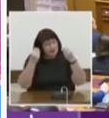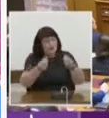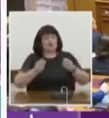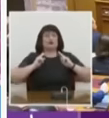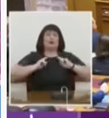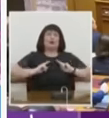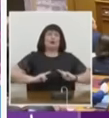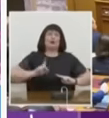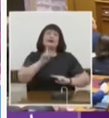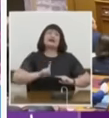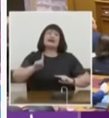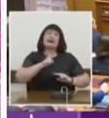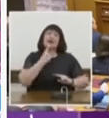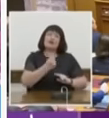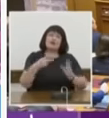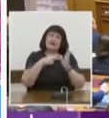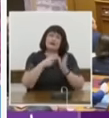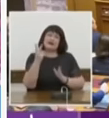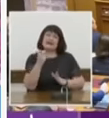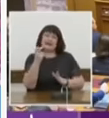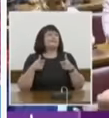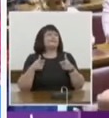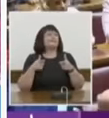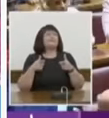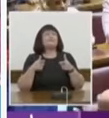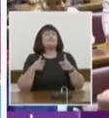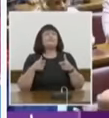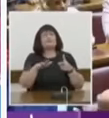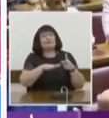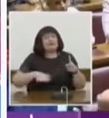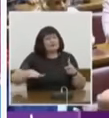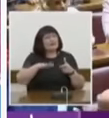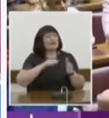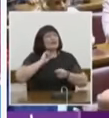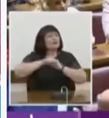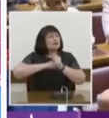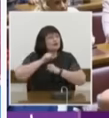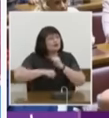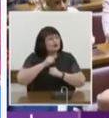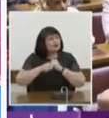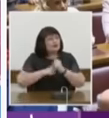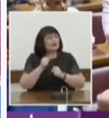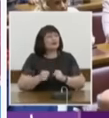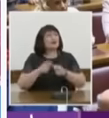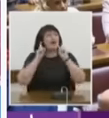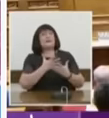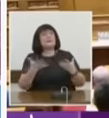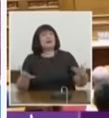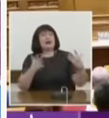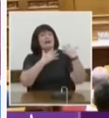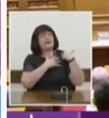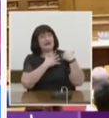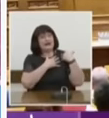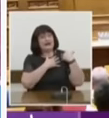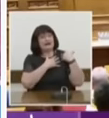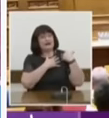συριζα και ξέρεις και ξέρετε το γεγονός ότι υπάρχει εδώ αυτό το αποτέλεσμα που το παίρνει και ο ίδιος ως μήνυμα και λέει δεν το άφησε έτσι το αίτημα βοά καλοκαίρι βοα και